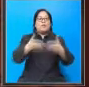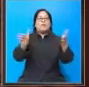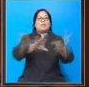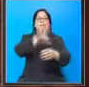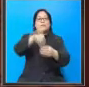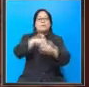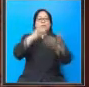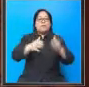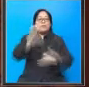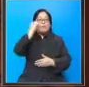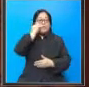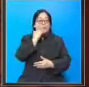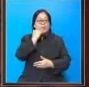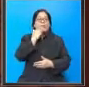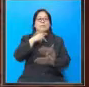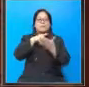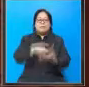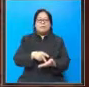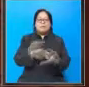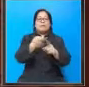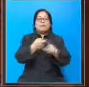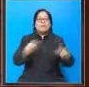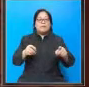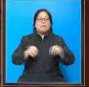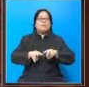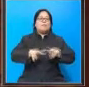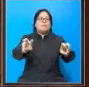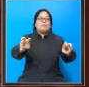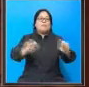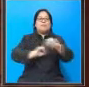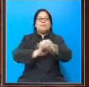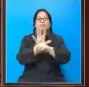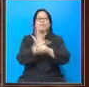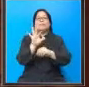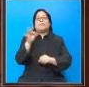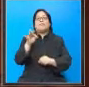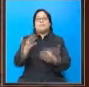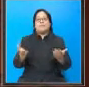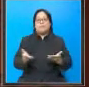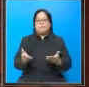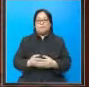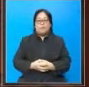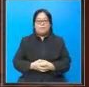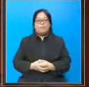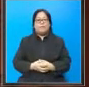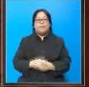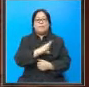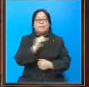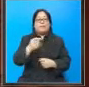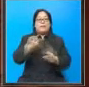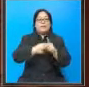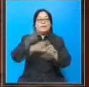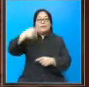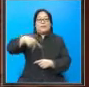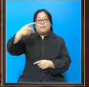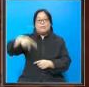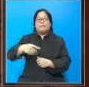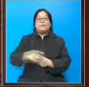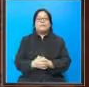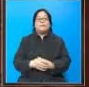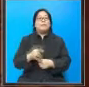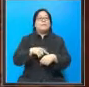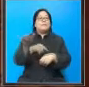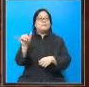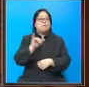orang ramai termasuk warga emas yang terkesan akibat daripada penularan wa baabad dan perintah kawanan tipe ini